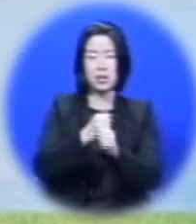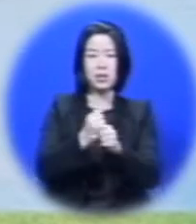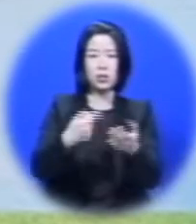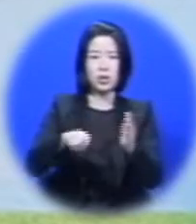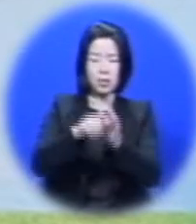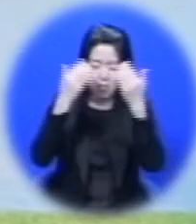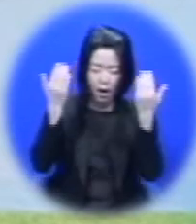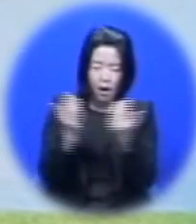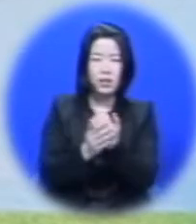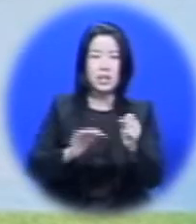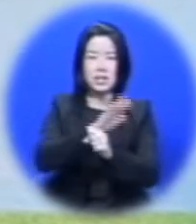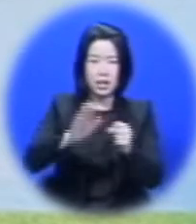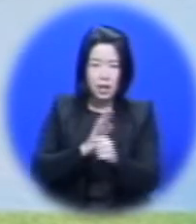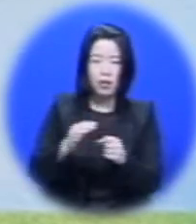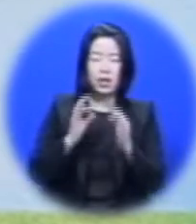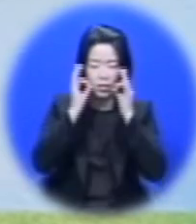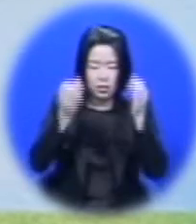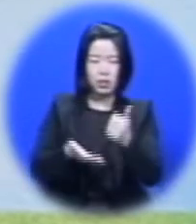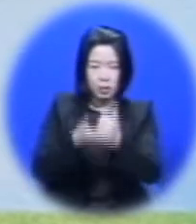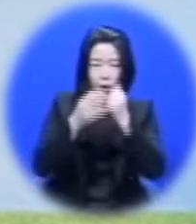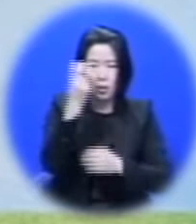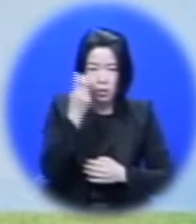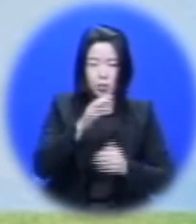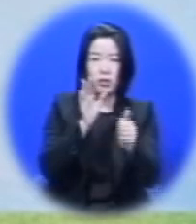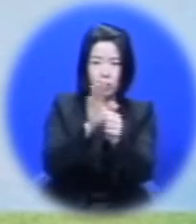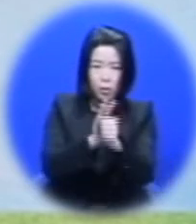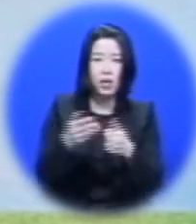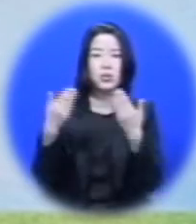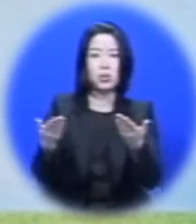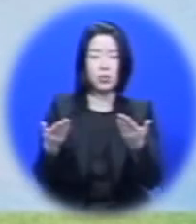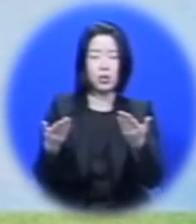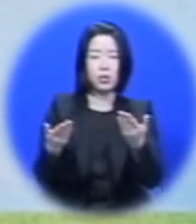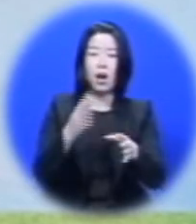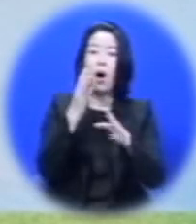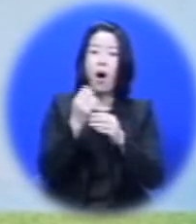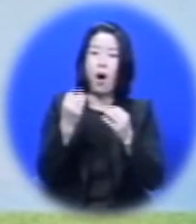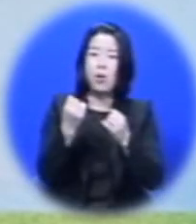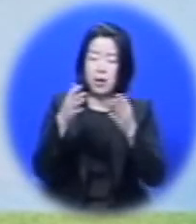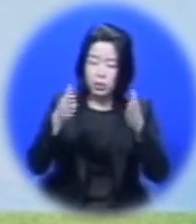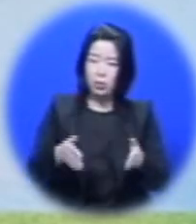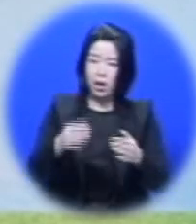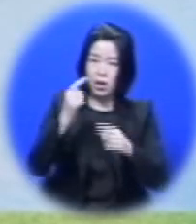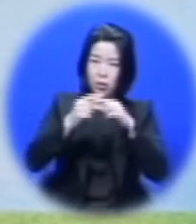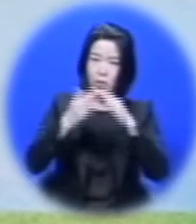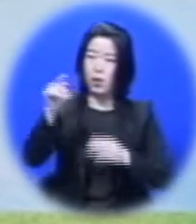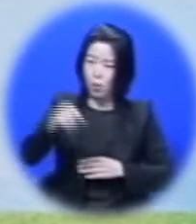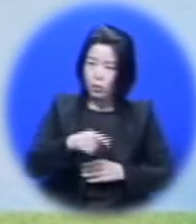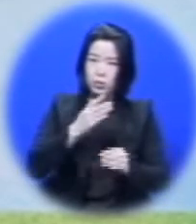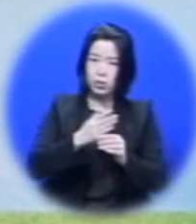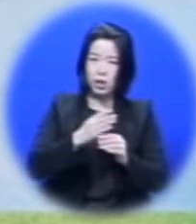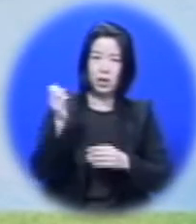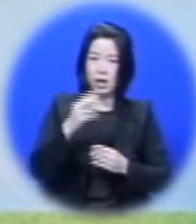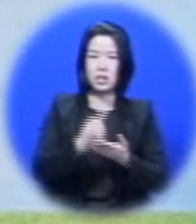온갖 정성과 사랑을 다 쏟아서 섬기고 도살피고 도와주었더니 얼마 동안 교회를 나오는가 싶다가 그냥 다